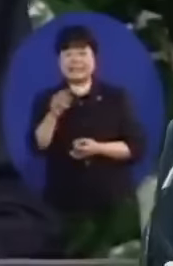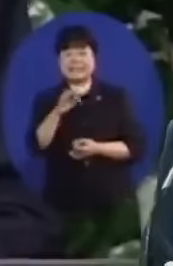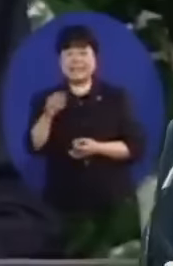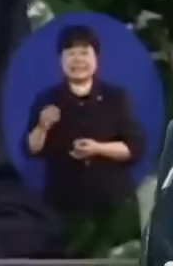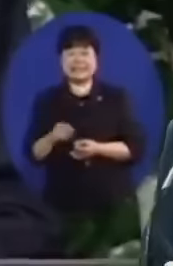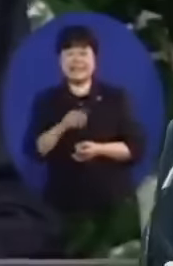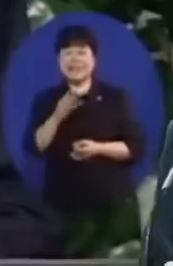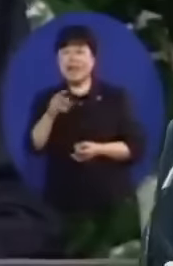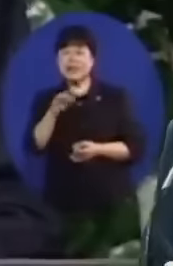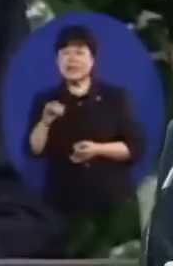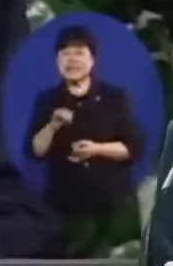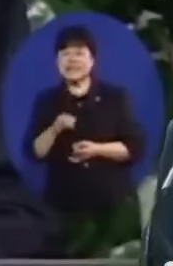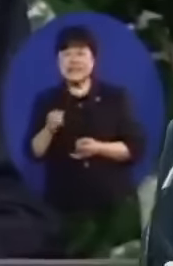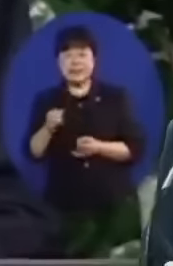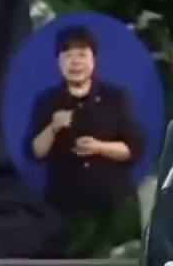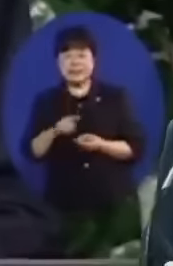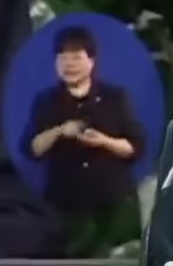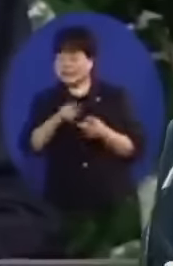레위 같은 사람 아닙니다.